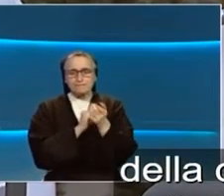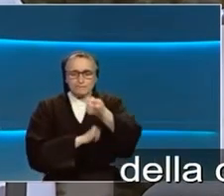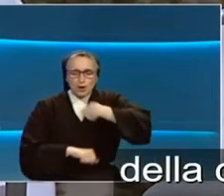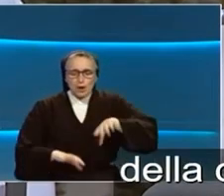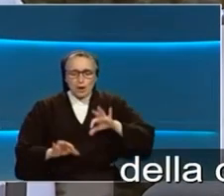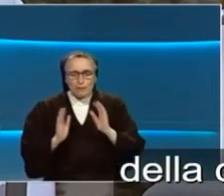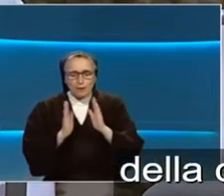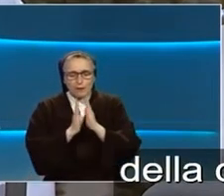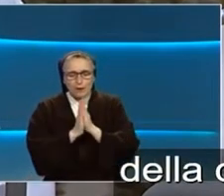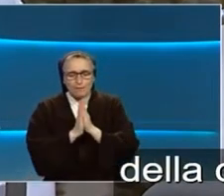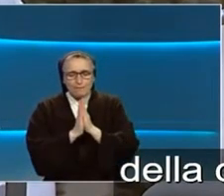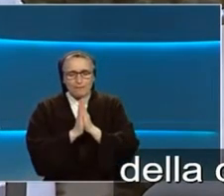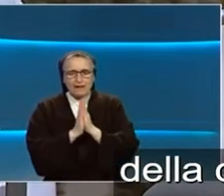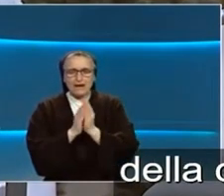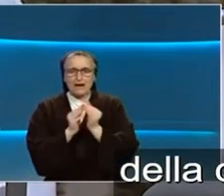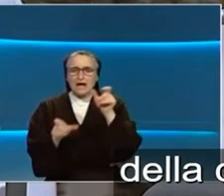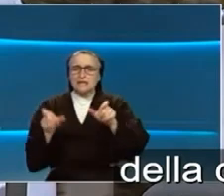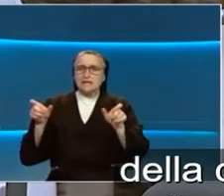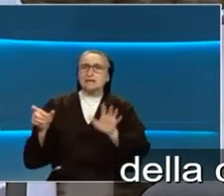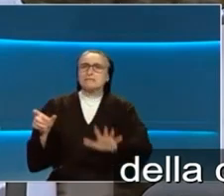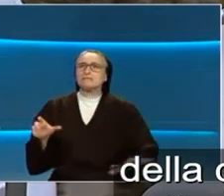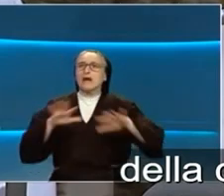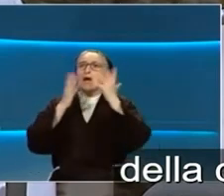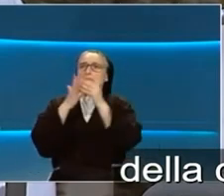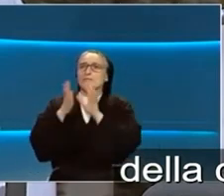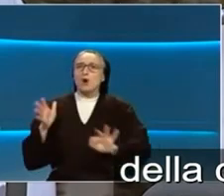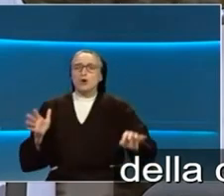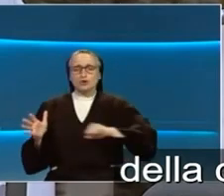많은 고통으로 인하여 우리가 기도하고 있습니다.